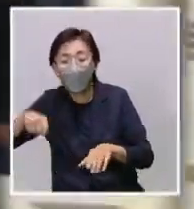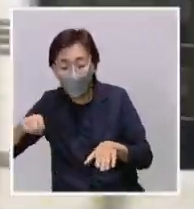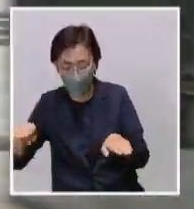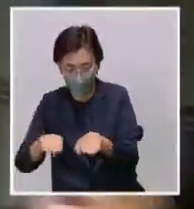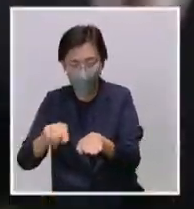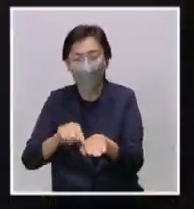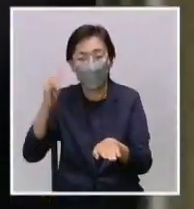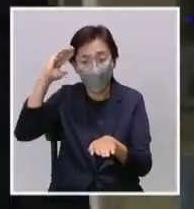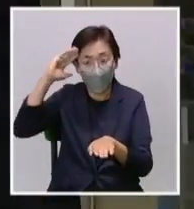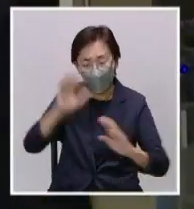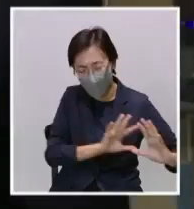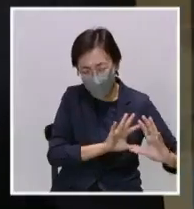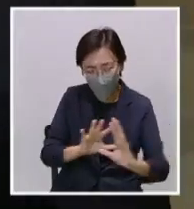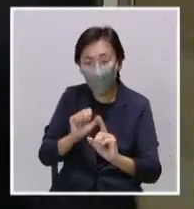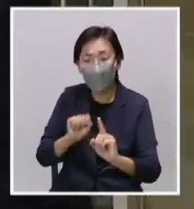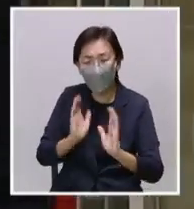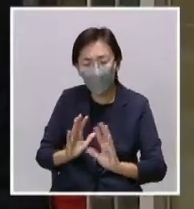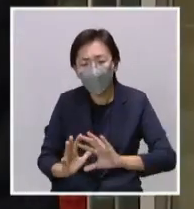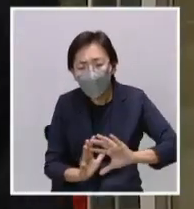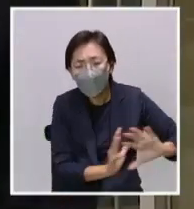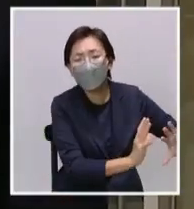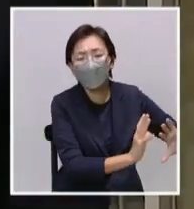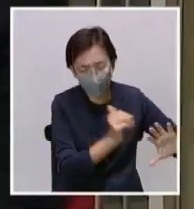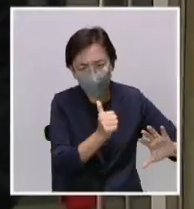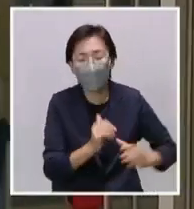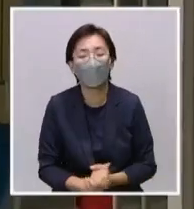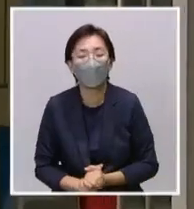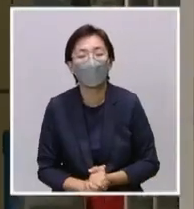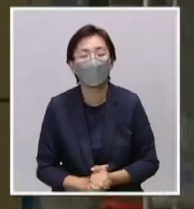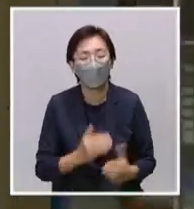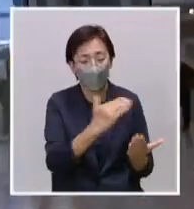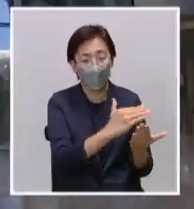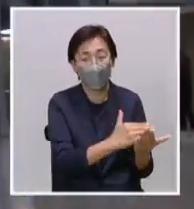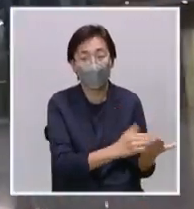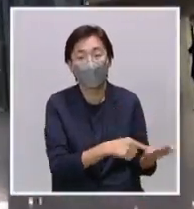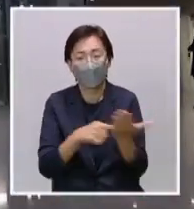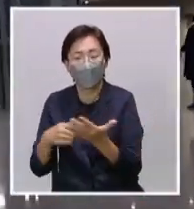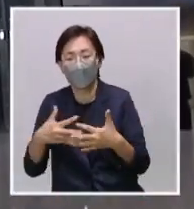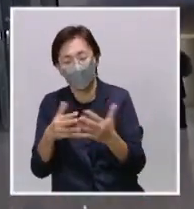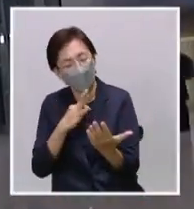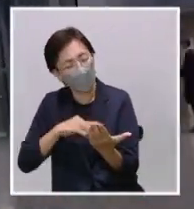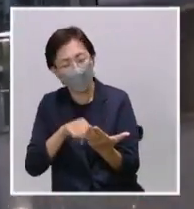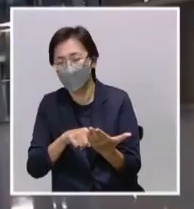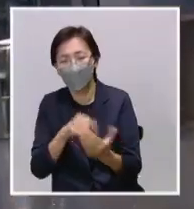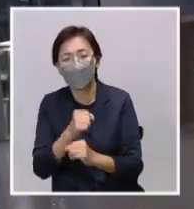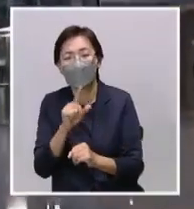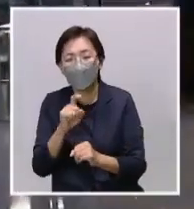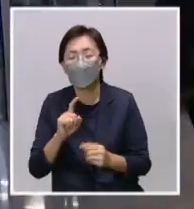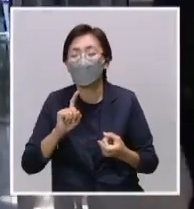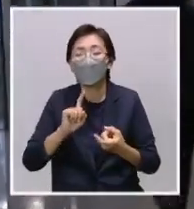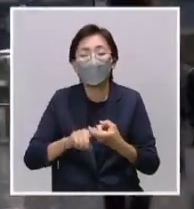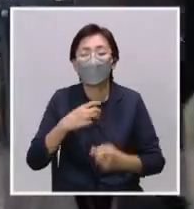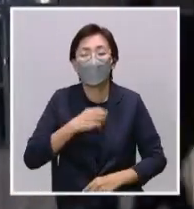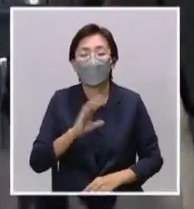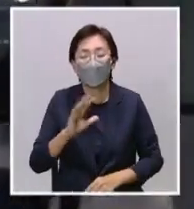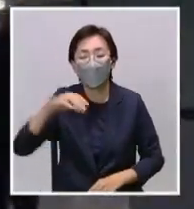สหรัฐของว่าข้อเรียกร้องของรัสเซียบางประการนั้นเป็นไปไม่ได้ตั้งแต่ยังไม่เริ่มคุยกันเลยนะคะรวมถึงการที่รัสเซียไม่ต้องการ